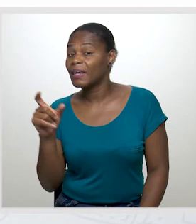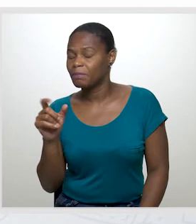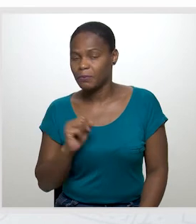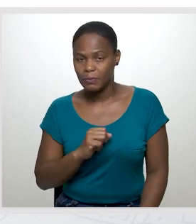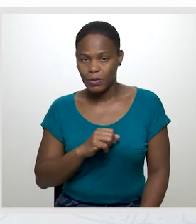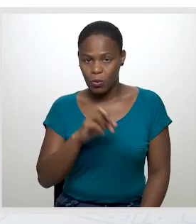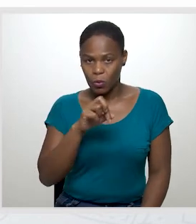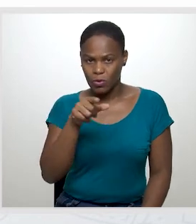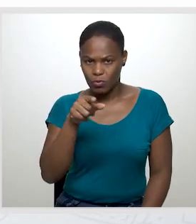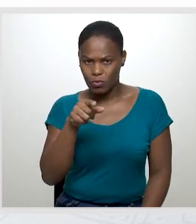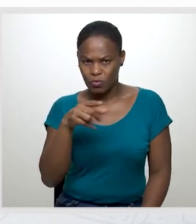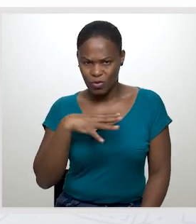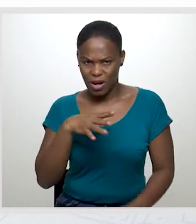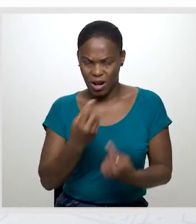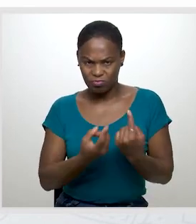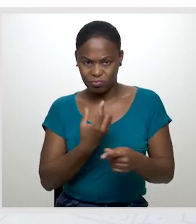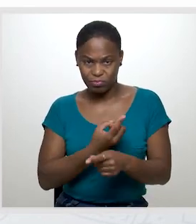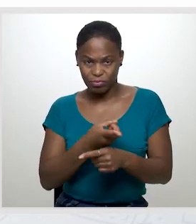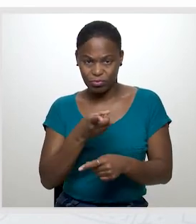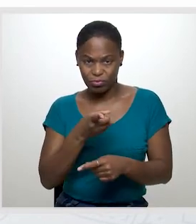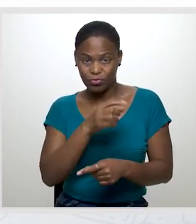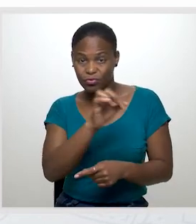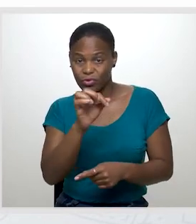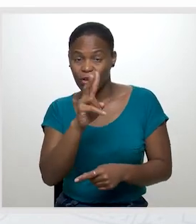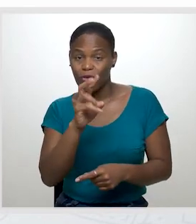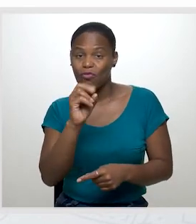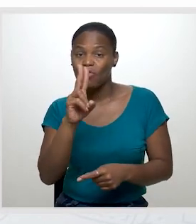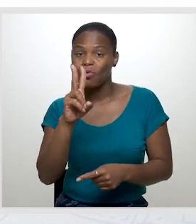8, Vous voulez quelque chose?